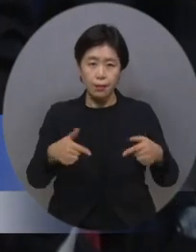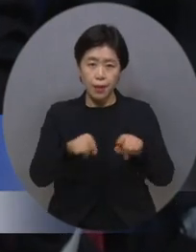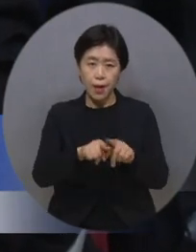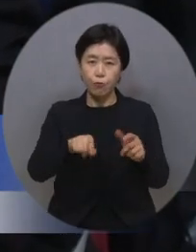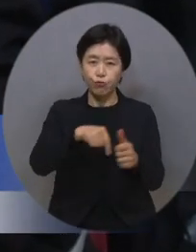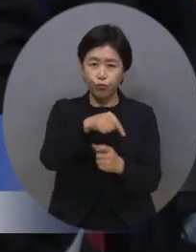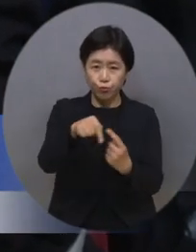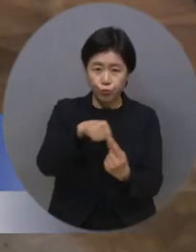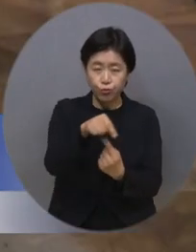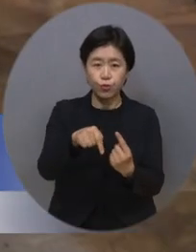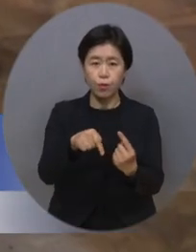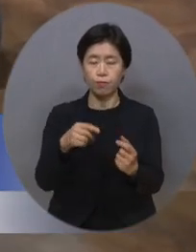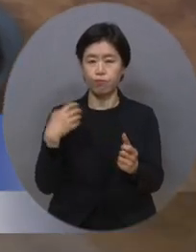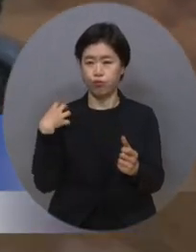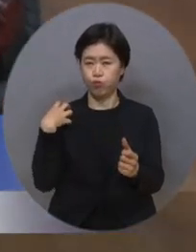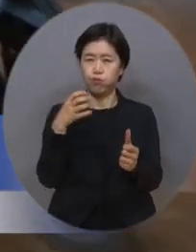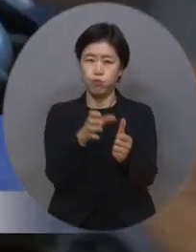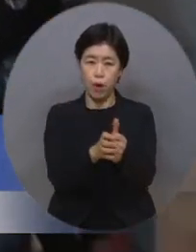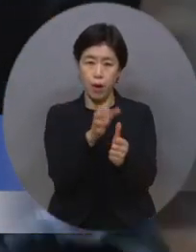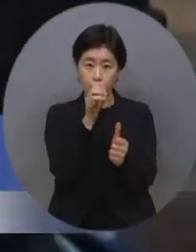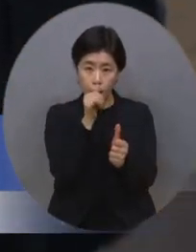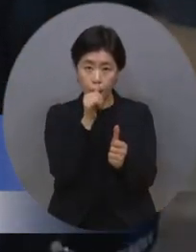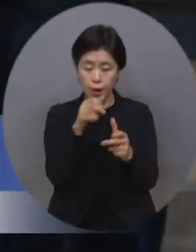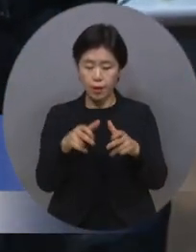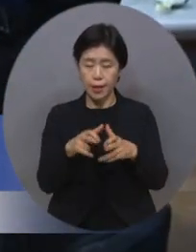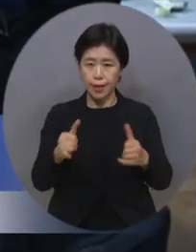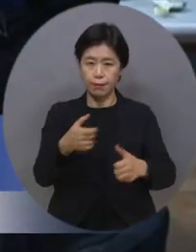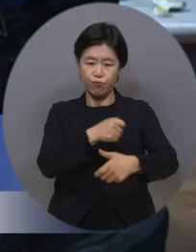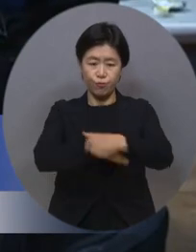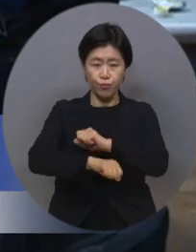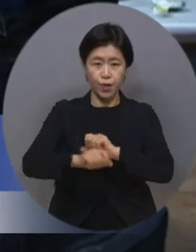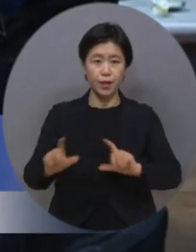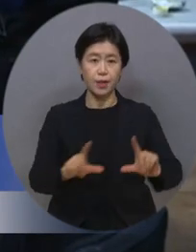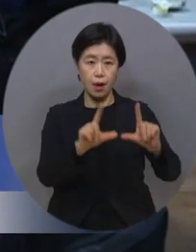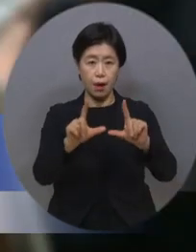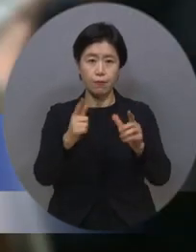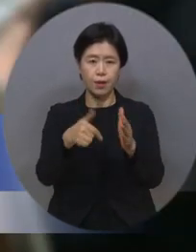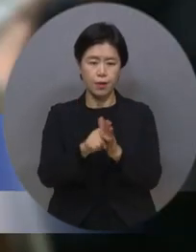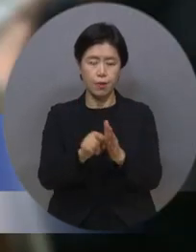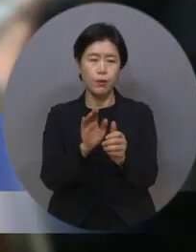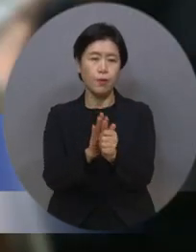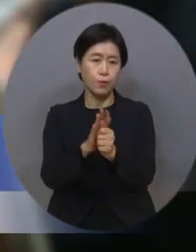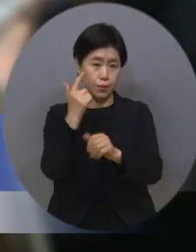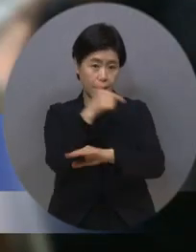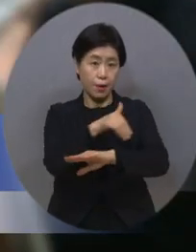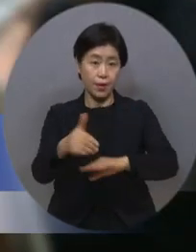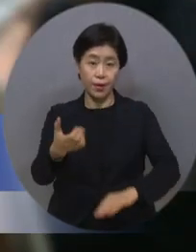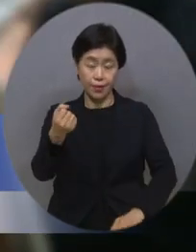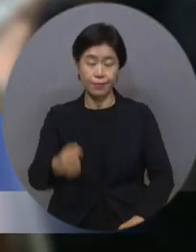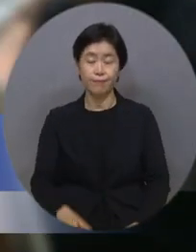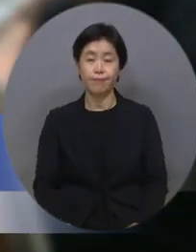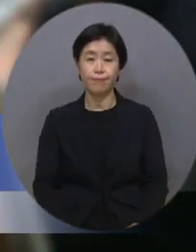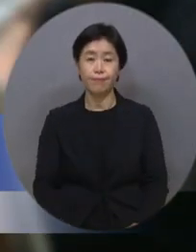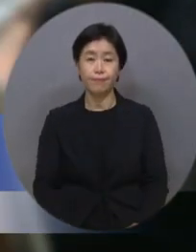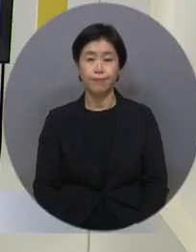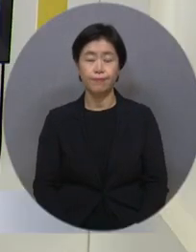운영기관으로 참여해 장애인 자기주도적 가치 활동 지원을 함께 도울 계획이라고 말했습니다